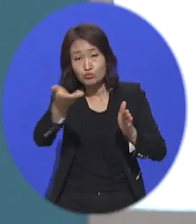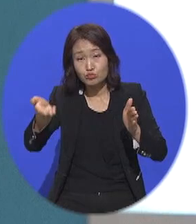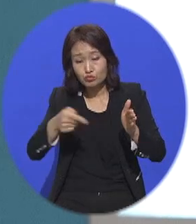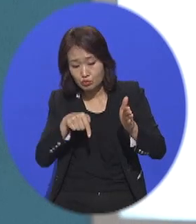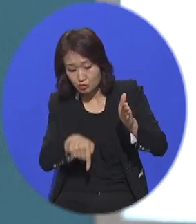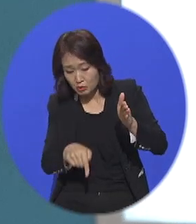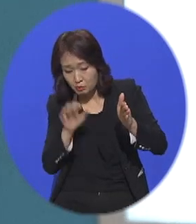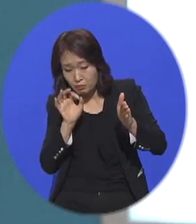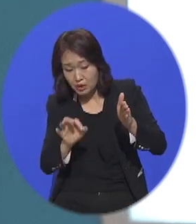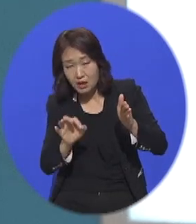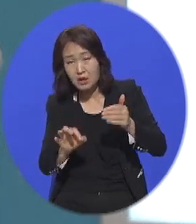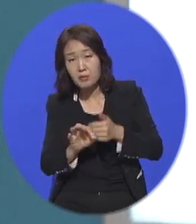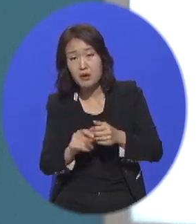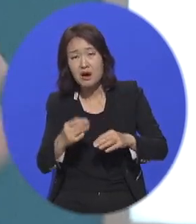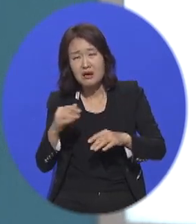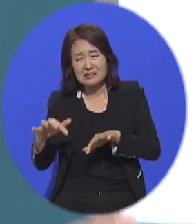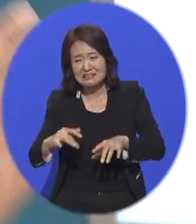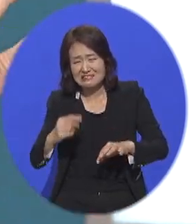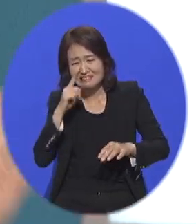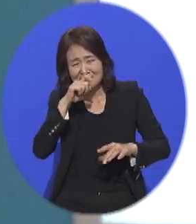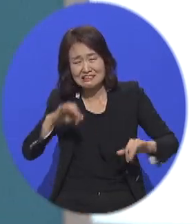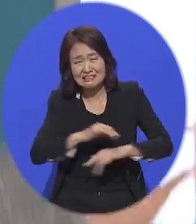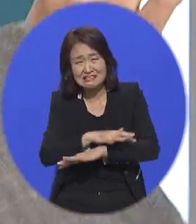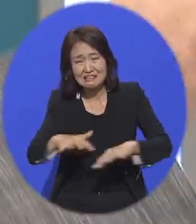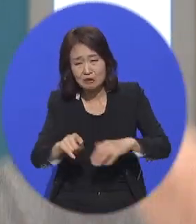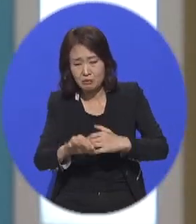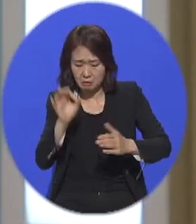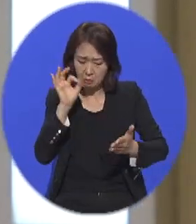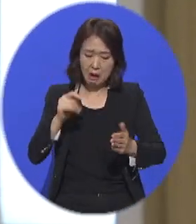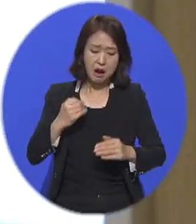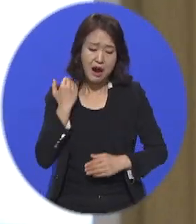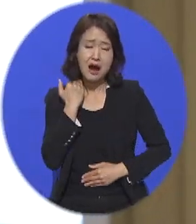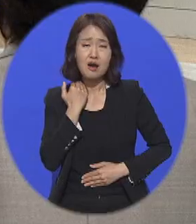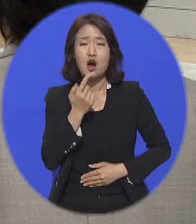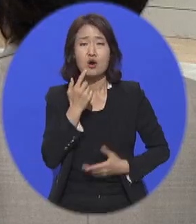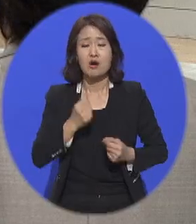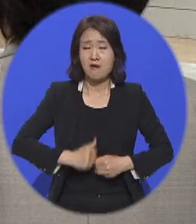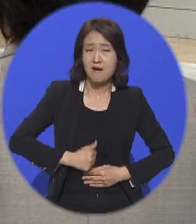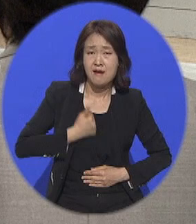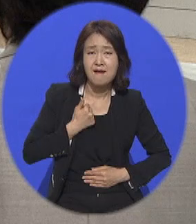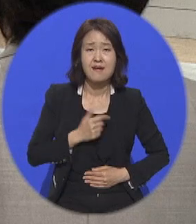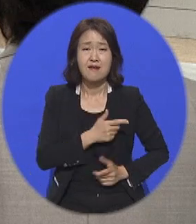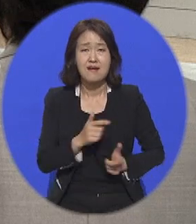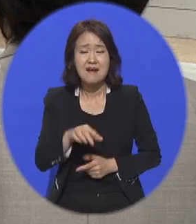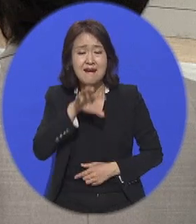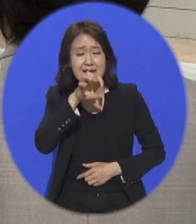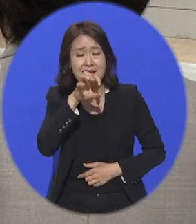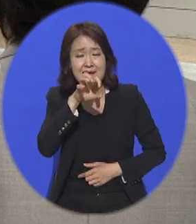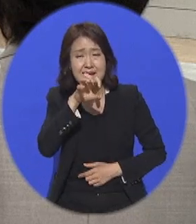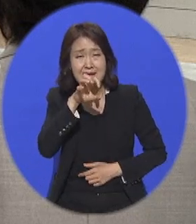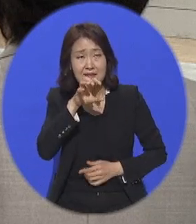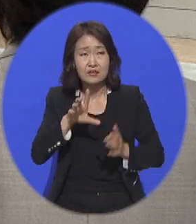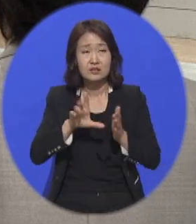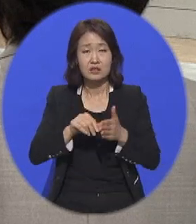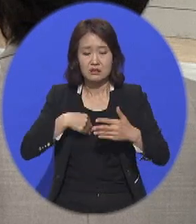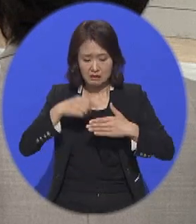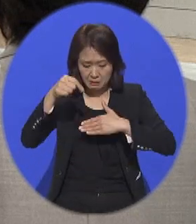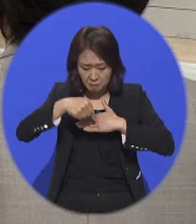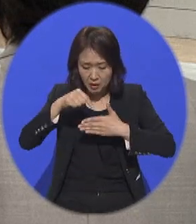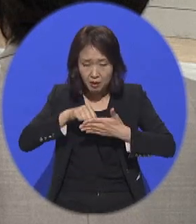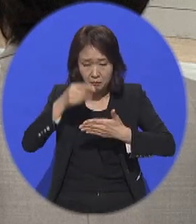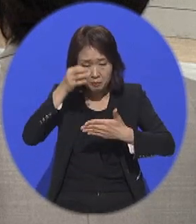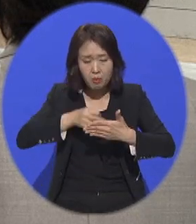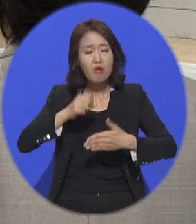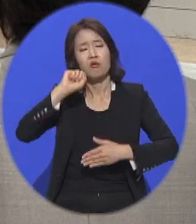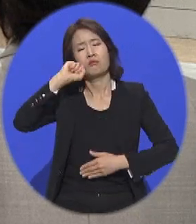보입니까? 예, 우리가 화나고 분노하고 짜증나고 그 다음에 내가 불만족 속에 있을 때는 내 마음이 보이지